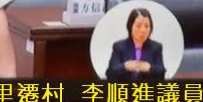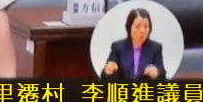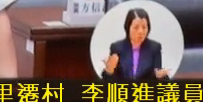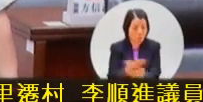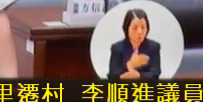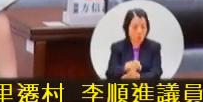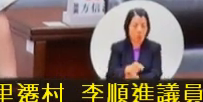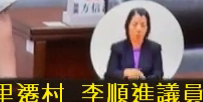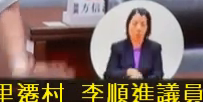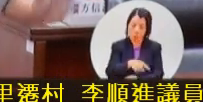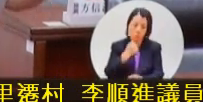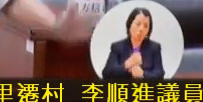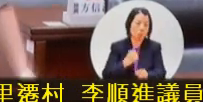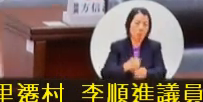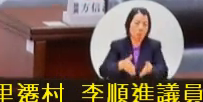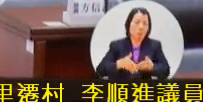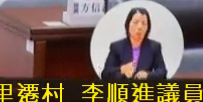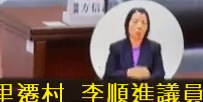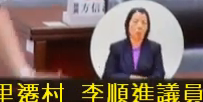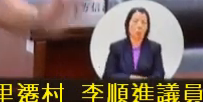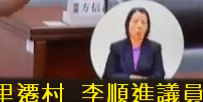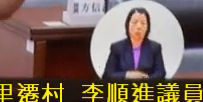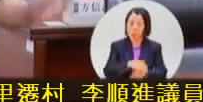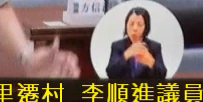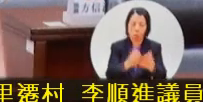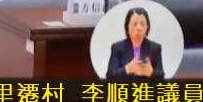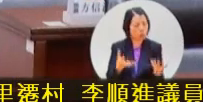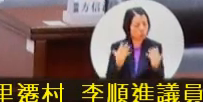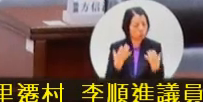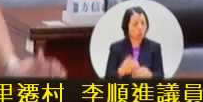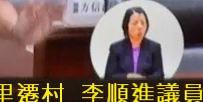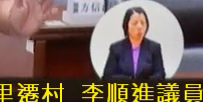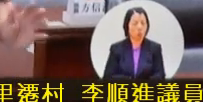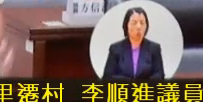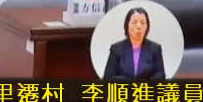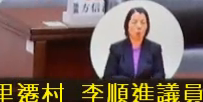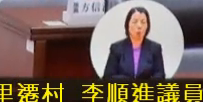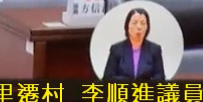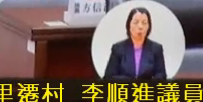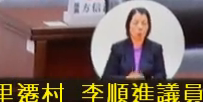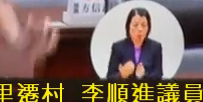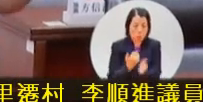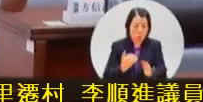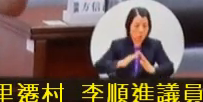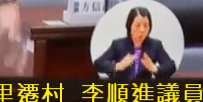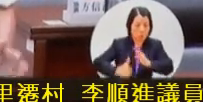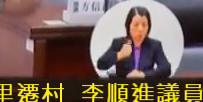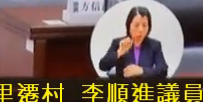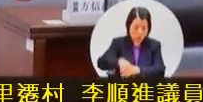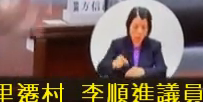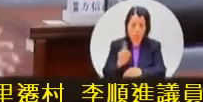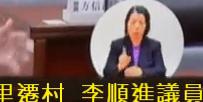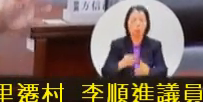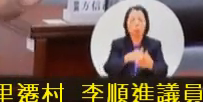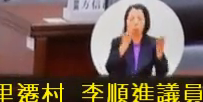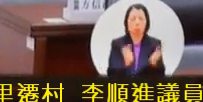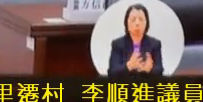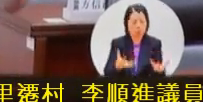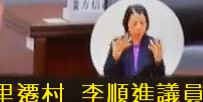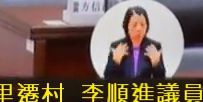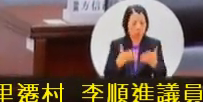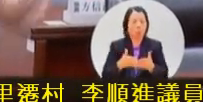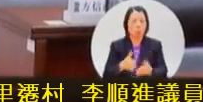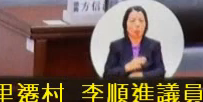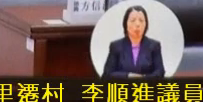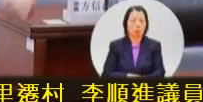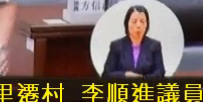做啊。不管这个是盖标承受的，市长你一定要尽力来做，市民就会体谅。你尽量的找钱找地，我来帮你想